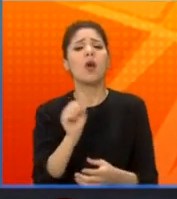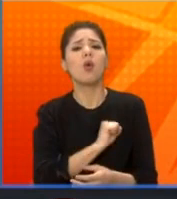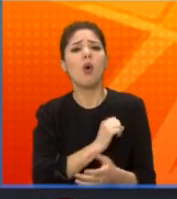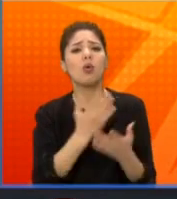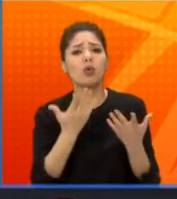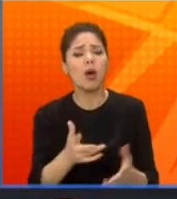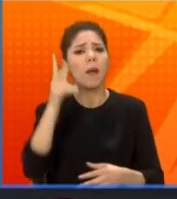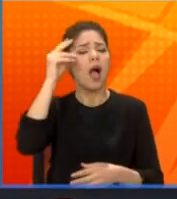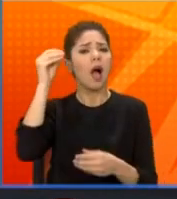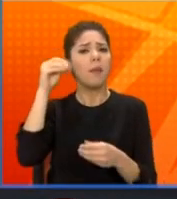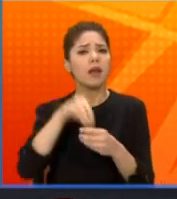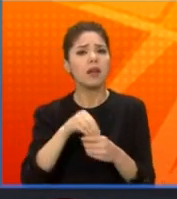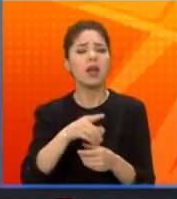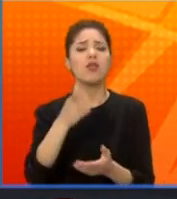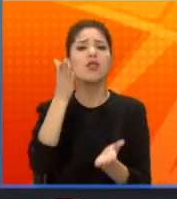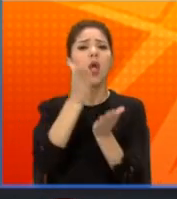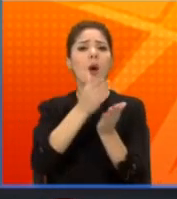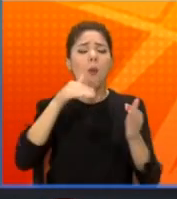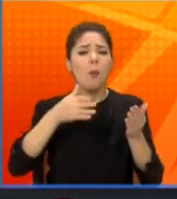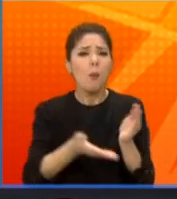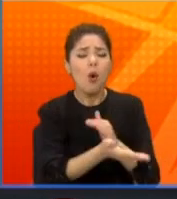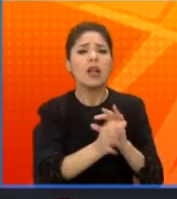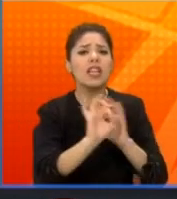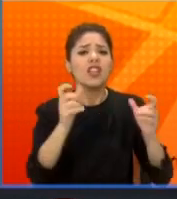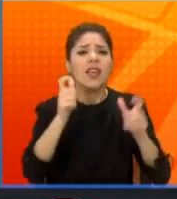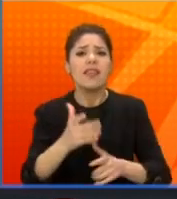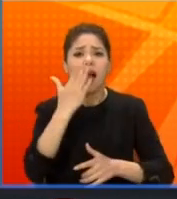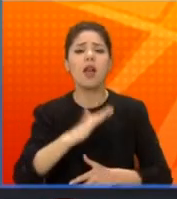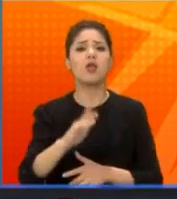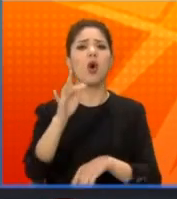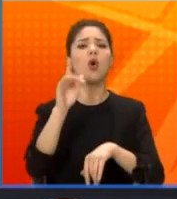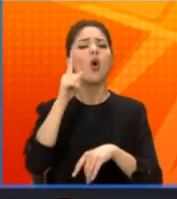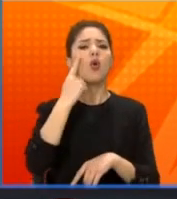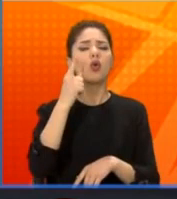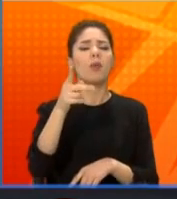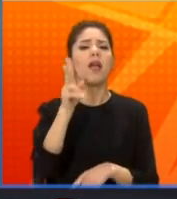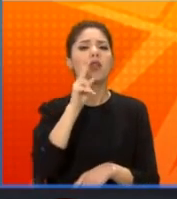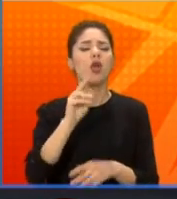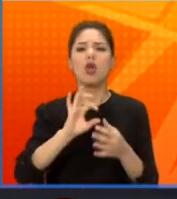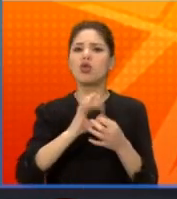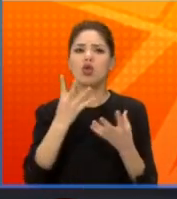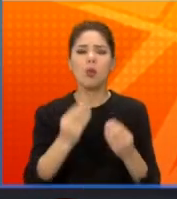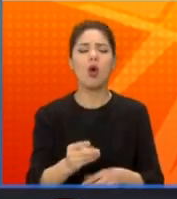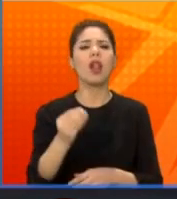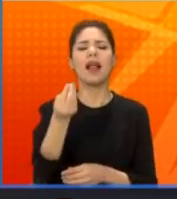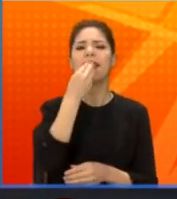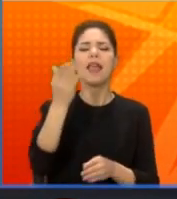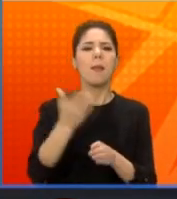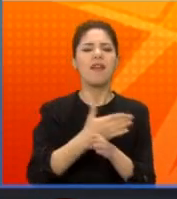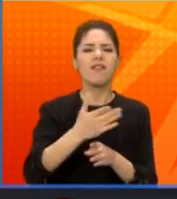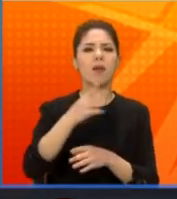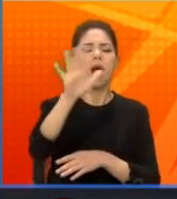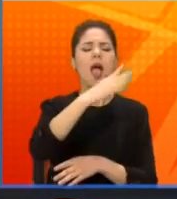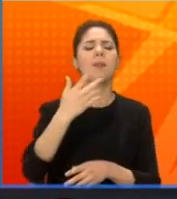Amerika'da, morglarda hiç yer yok. Hükümet son çare olarak da firmalarının, gıda firmalarının soğuk